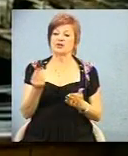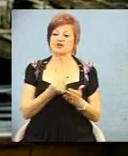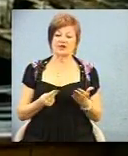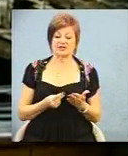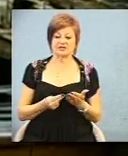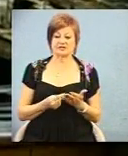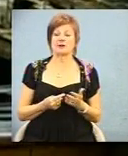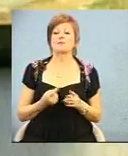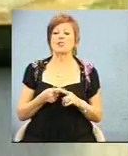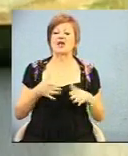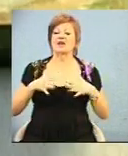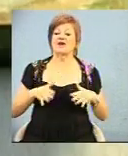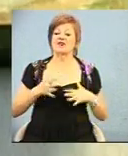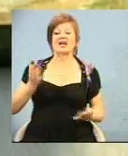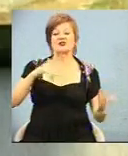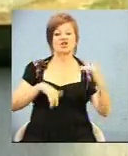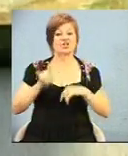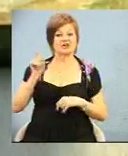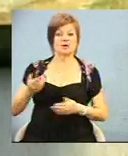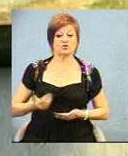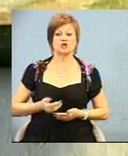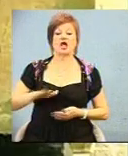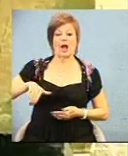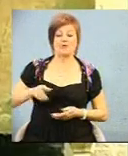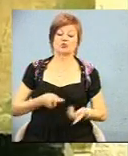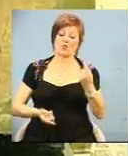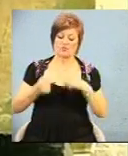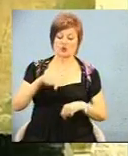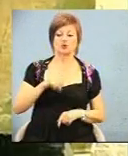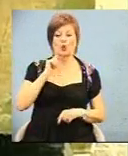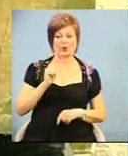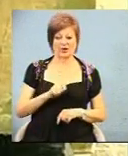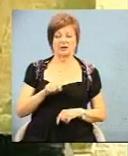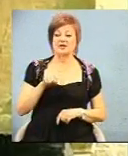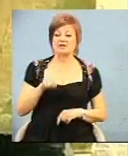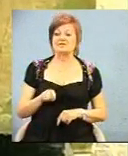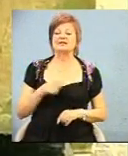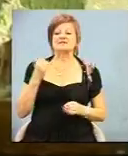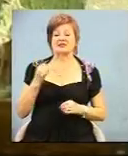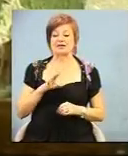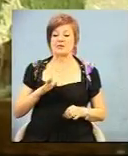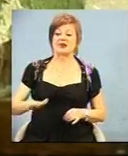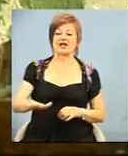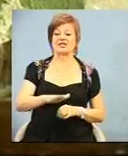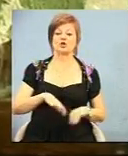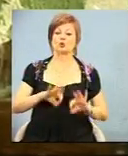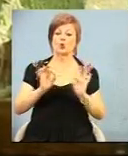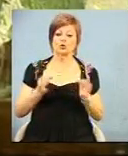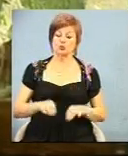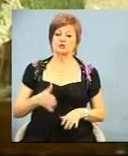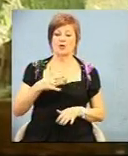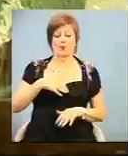Гулич навіть жив серед Кавказьких гір, але згодом повернувся в Україну. Тут всегда была такая территория искусства. Мой